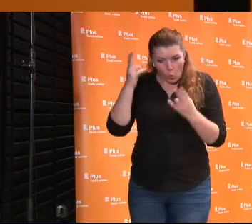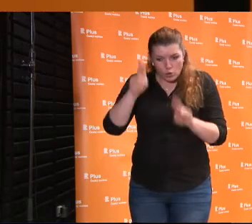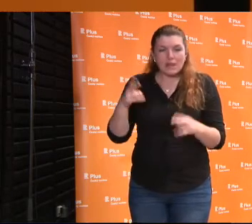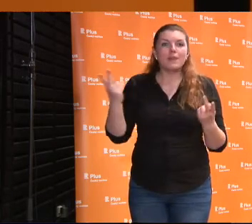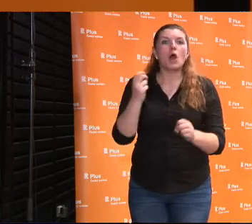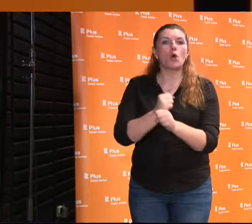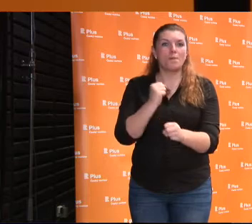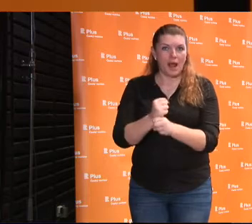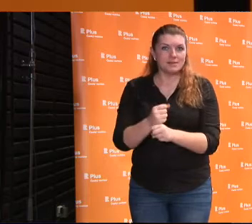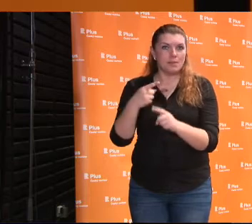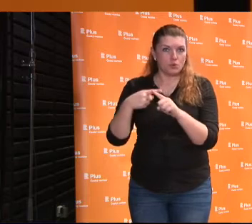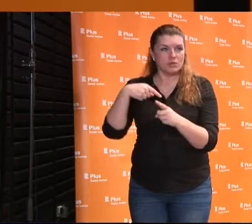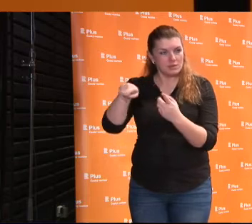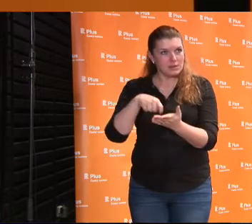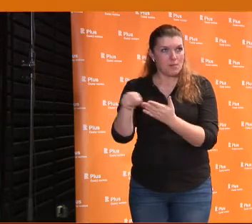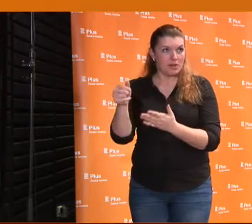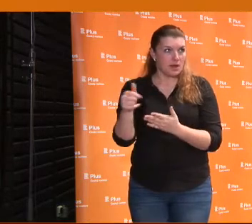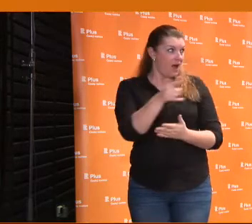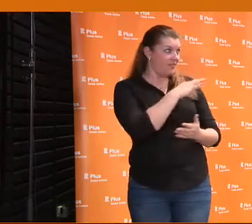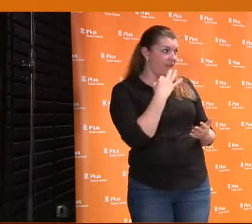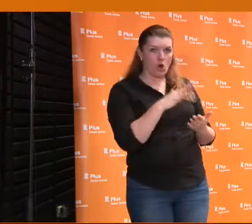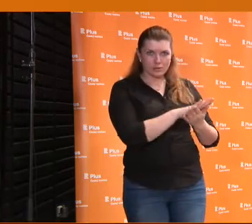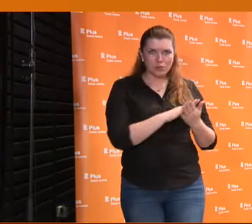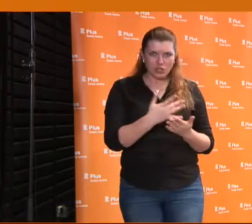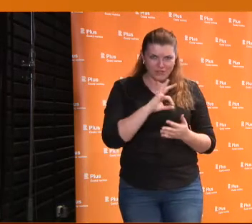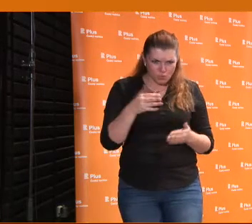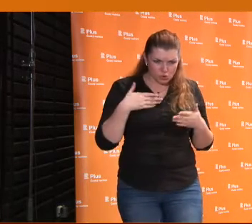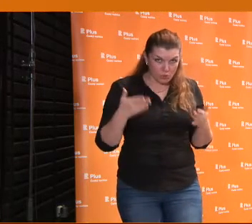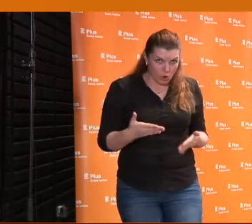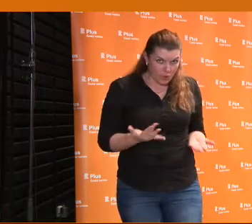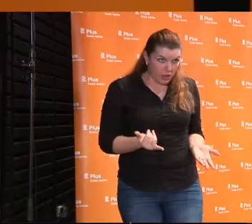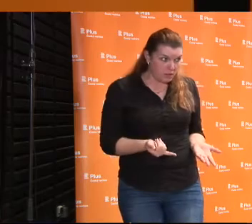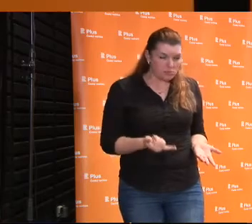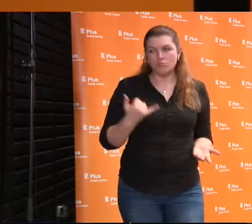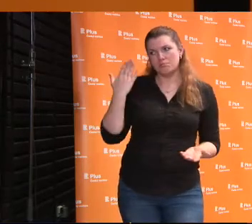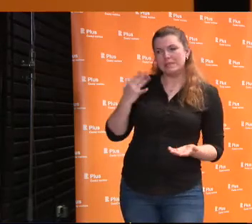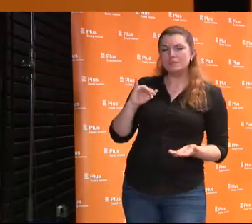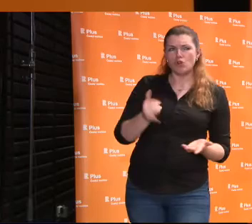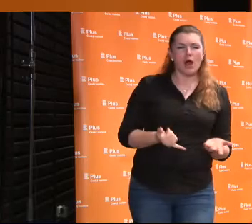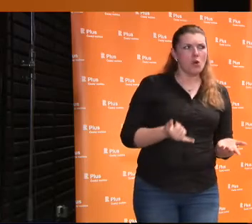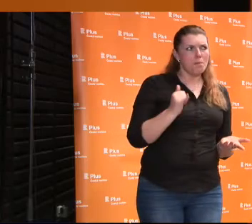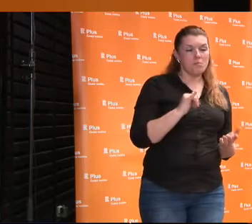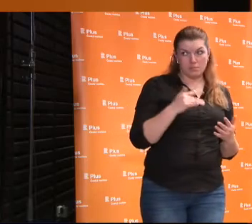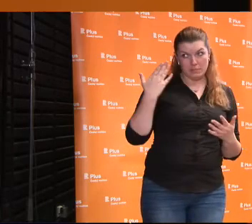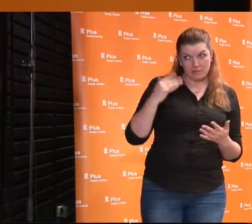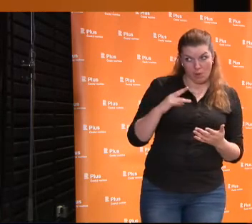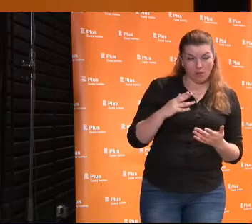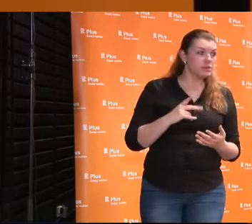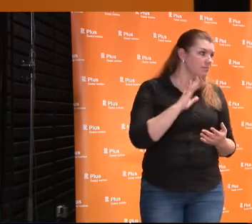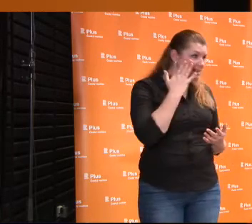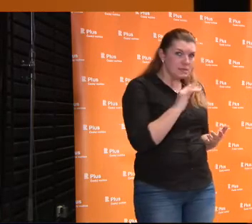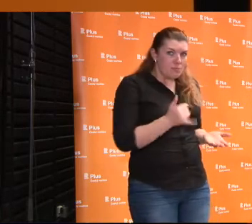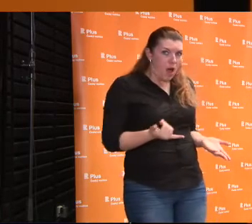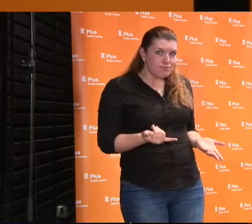poskytnout odpovídající podporu. A budeme si to moci dovolit jako společnost ekonomicky? No já si myslím, že ano. Měli bychom. Samozřejmě, protože mohla